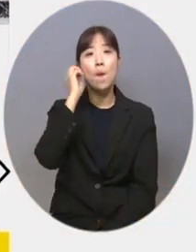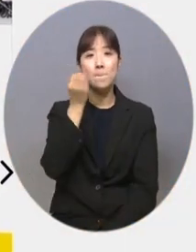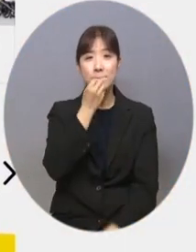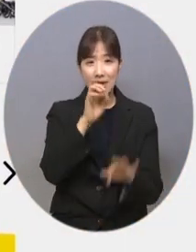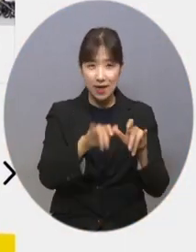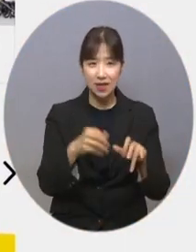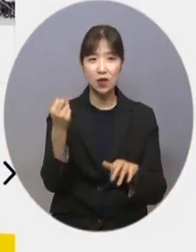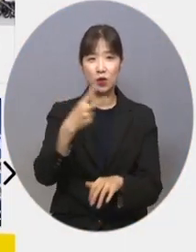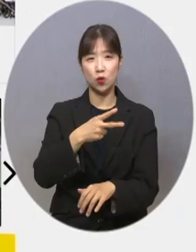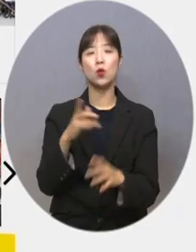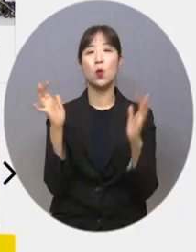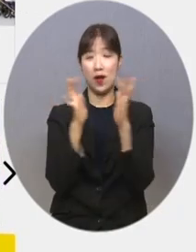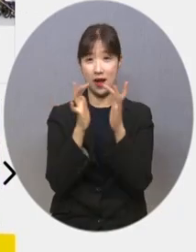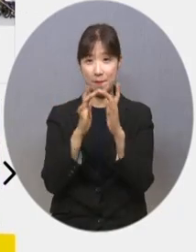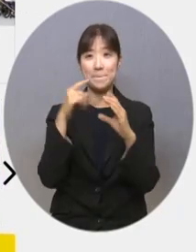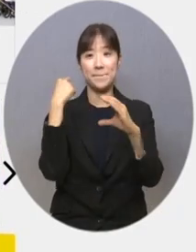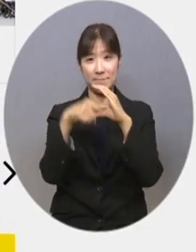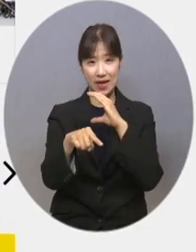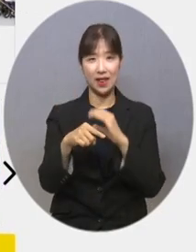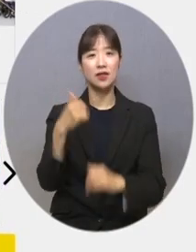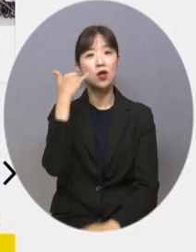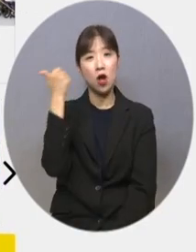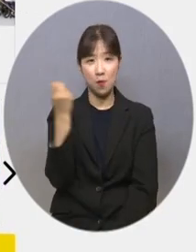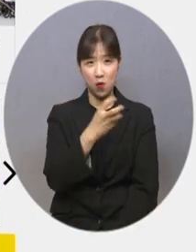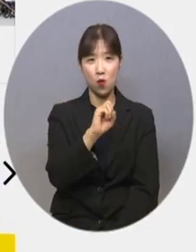홈페이지 또는 전자우편,